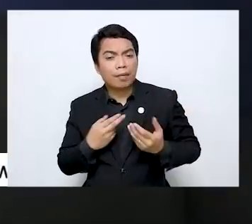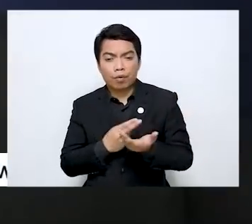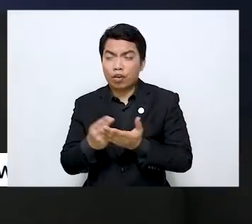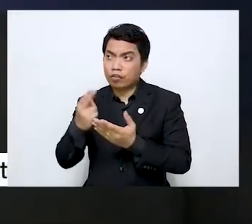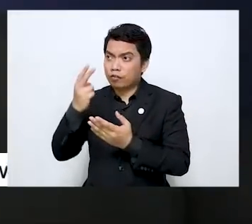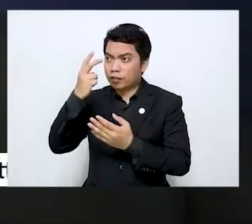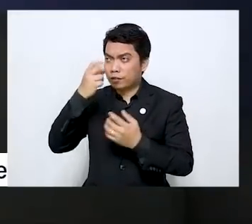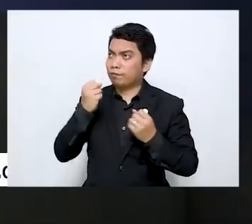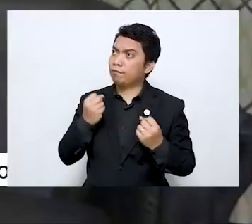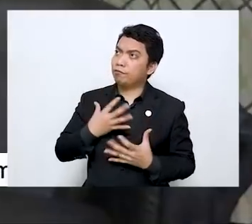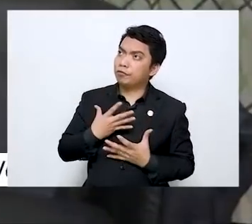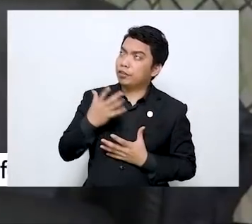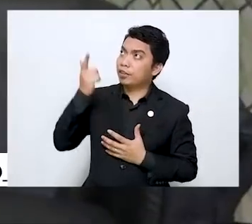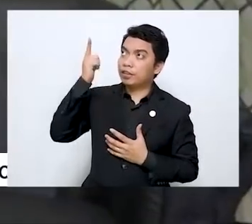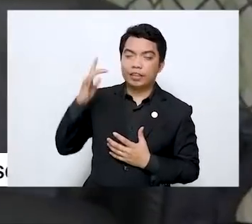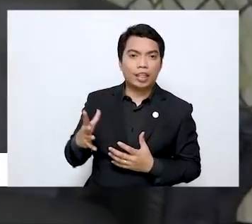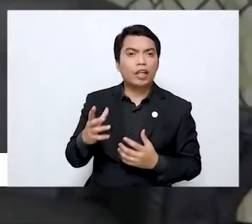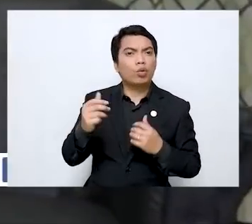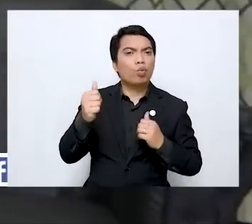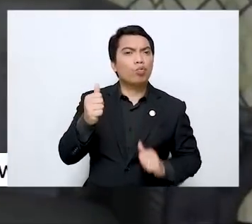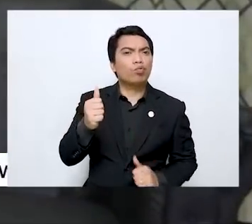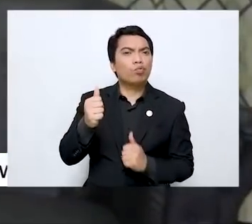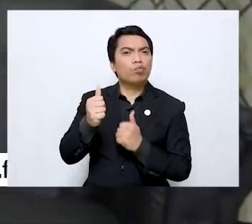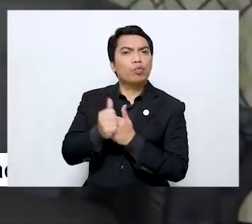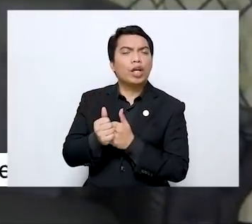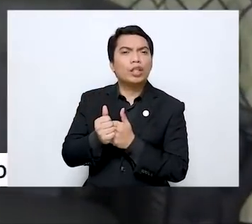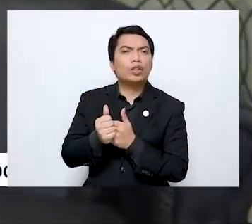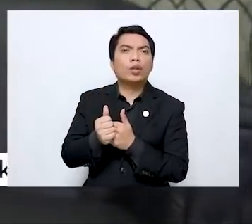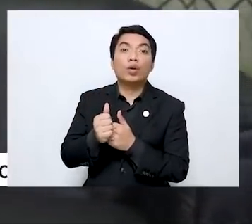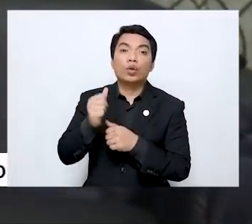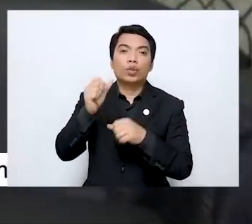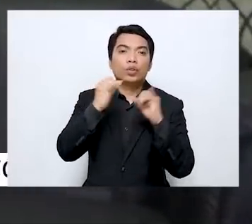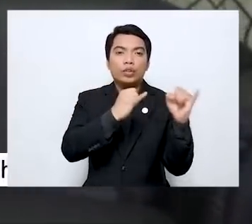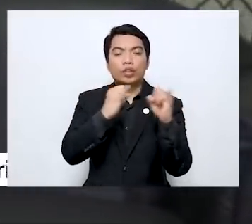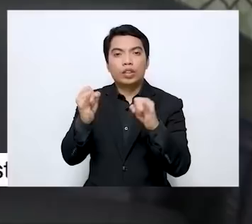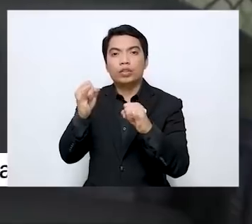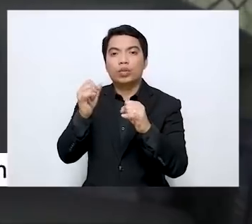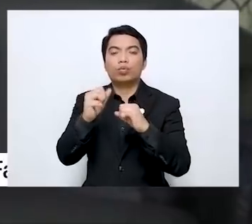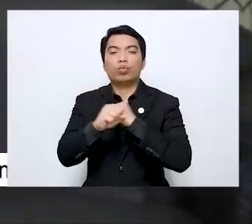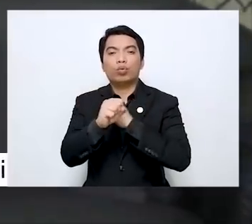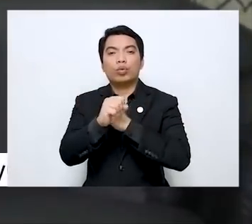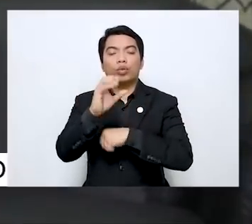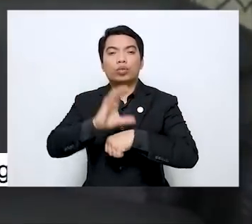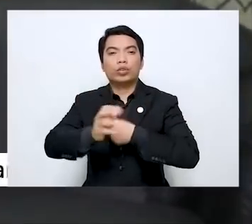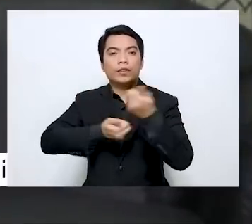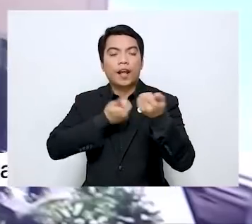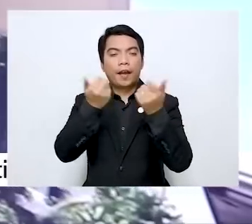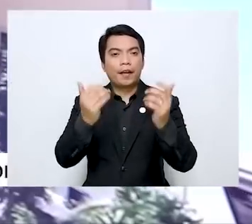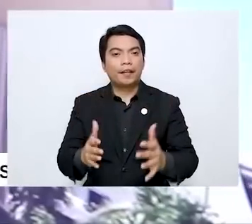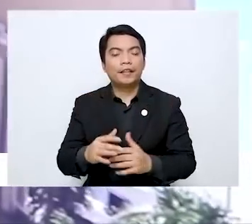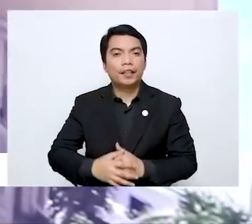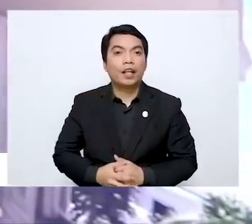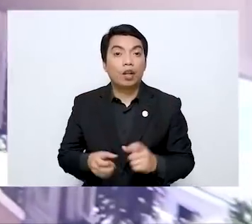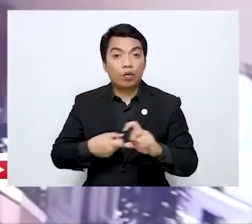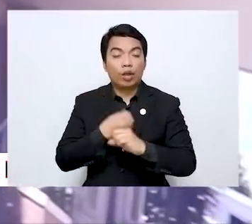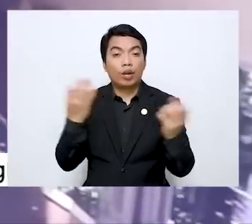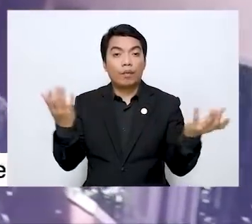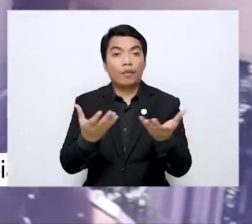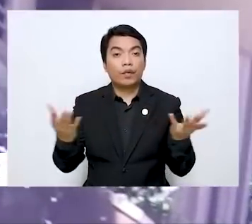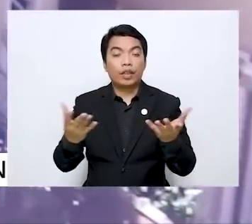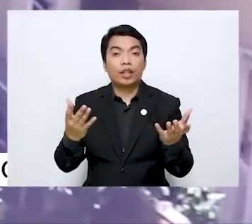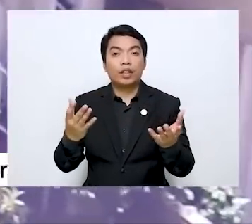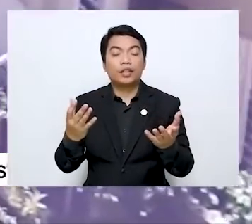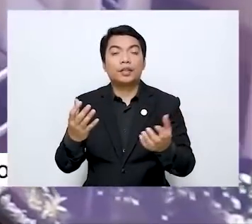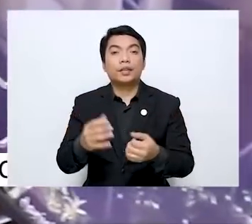Diyos at susunod sa mga tuntunin na ipinapanukala ng ating tagapamahalang pangkalahatan. Mula po rito